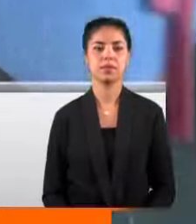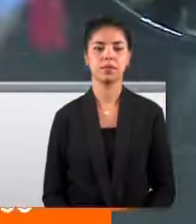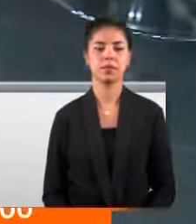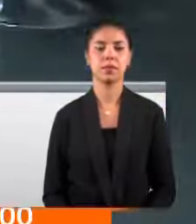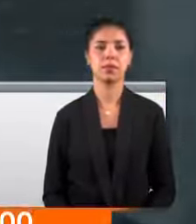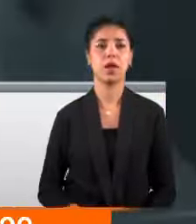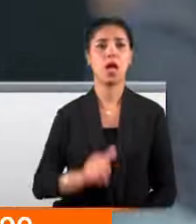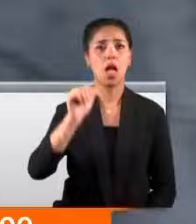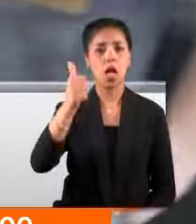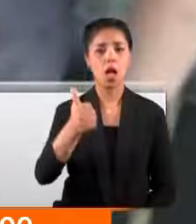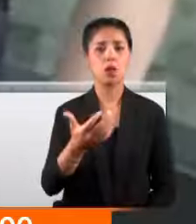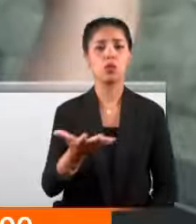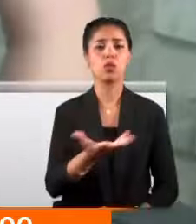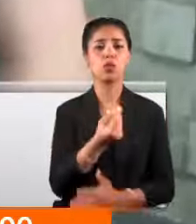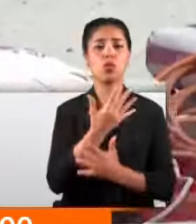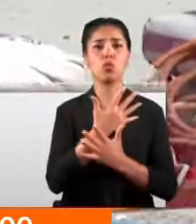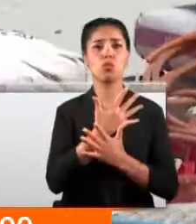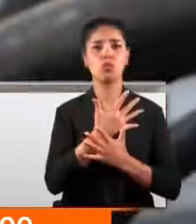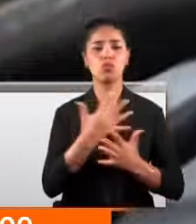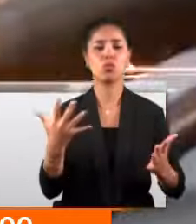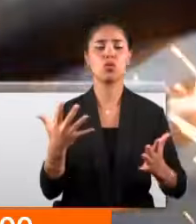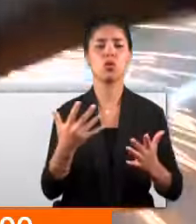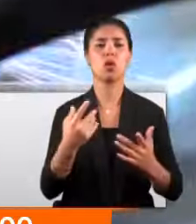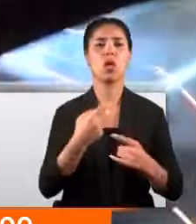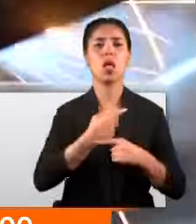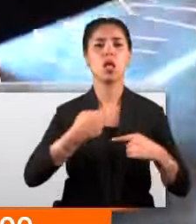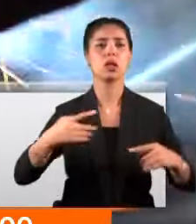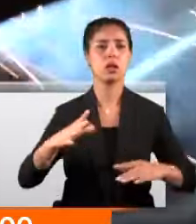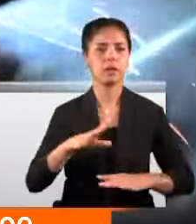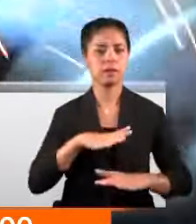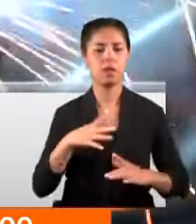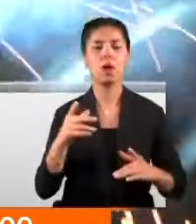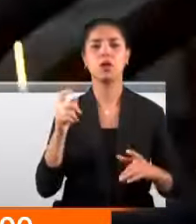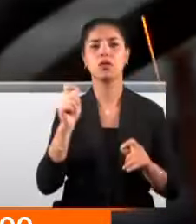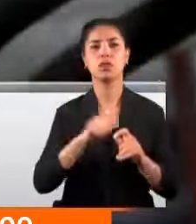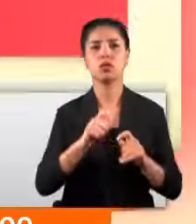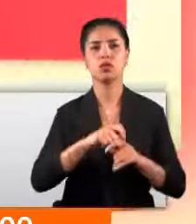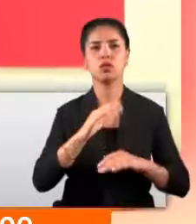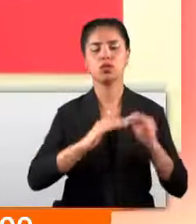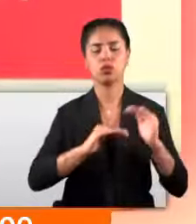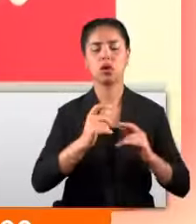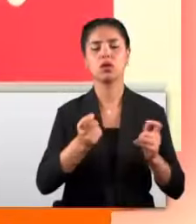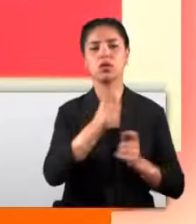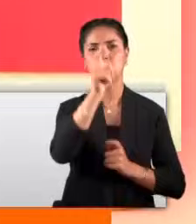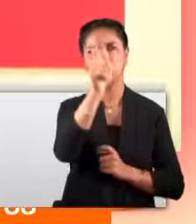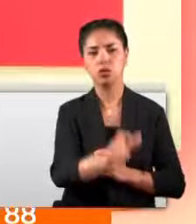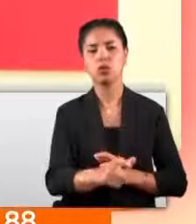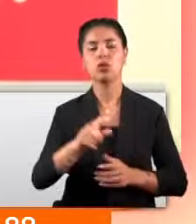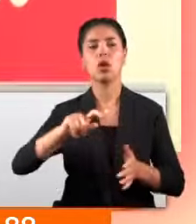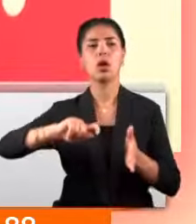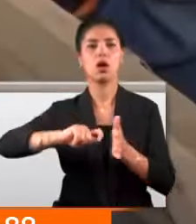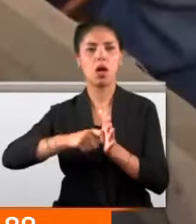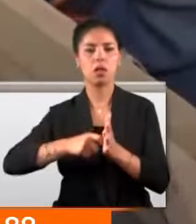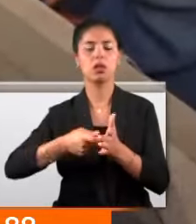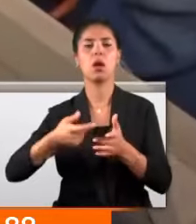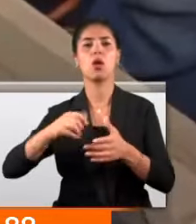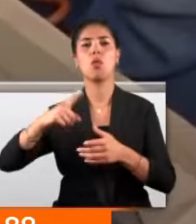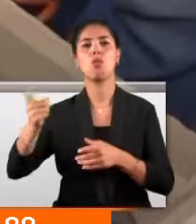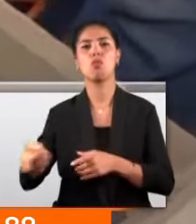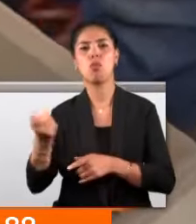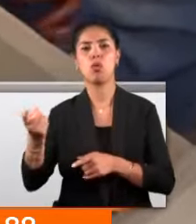Üstelik her geçen gün daha da büyüyor o yara. İnşaat işçisi, tesisatçı, kaynakçı, mobilya ve motor ustası. Liste